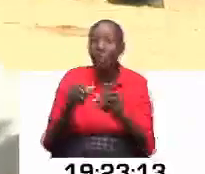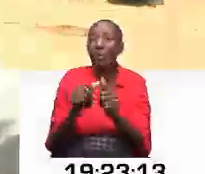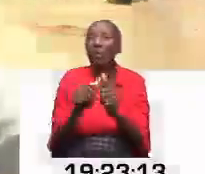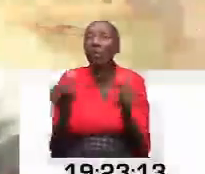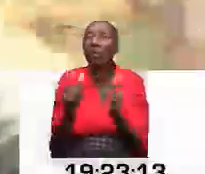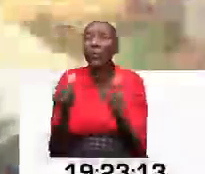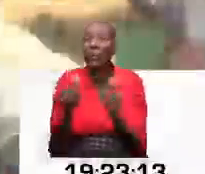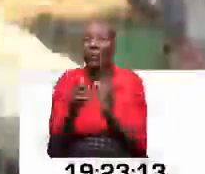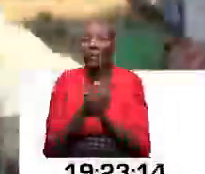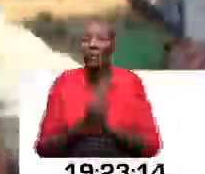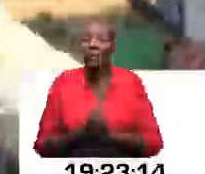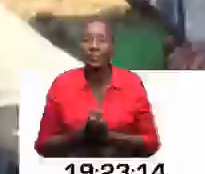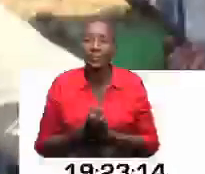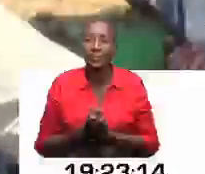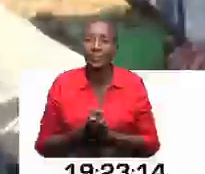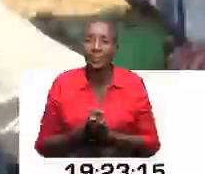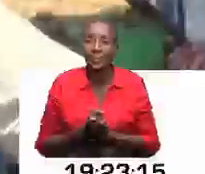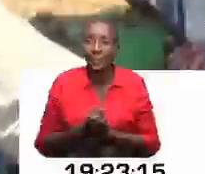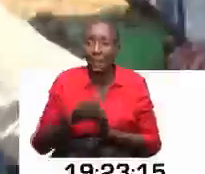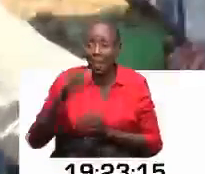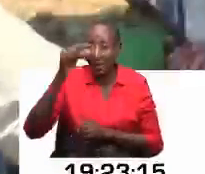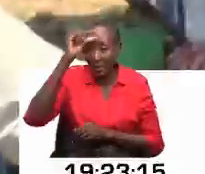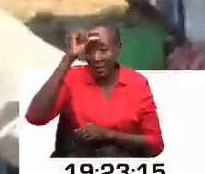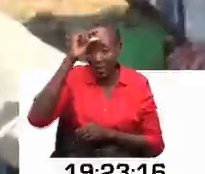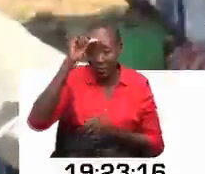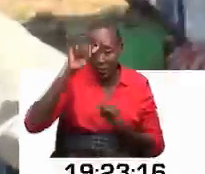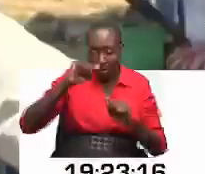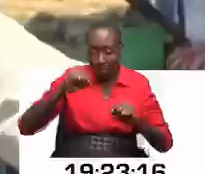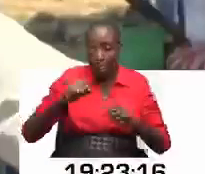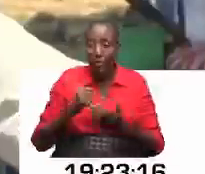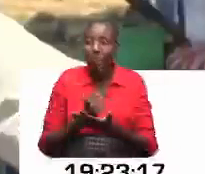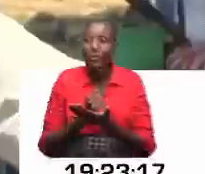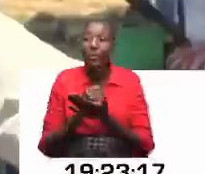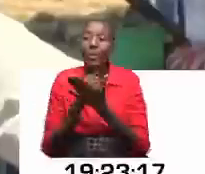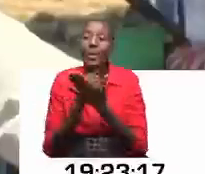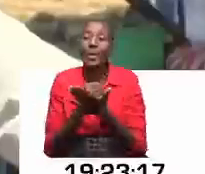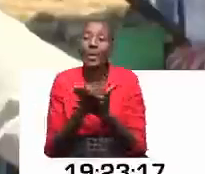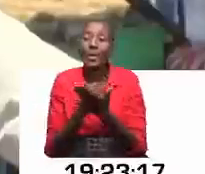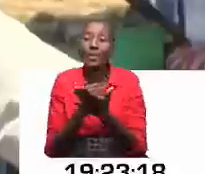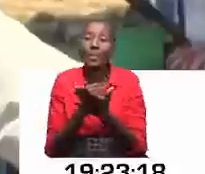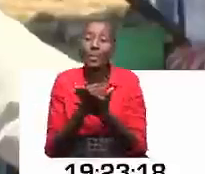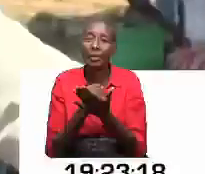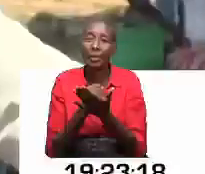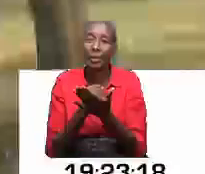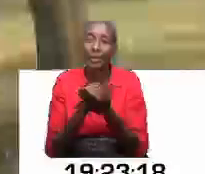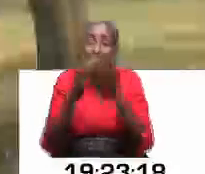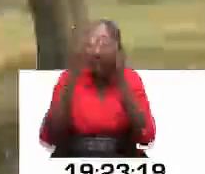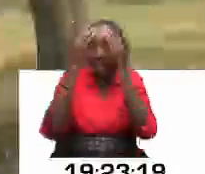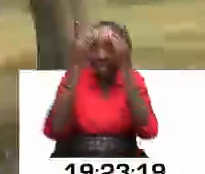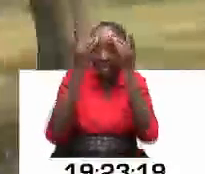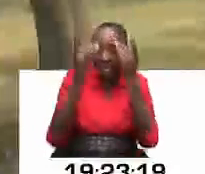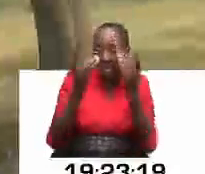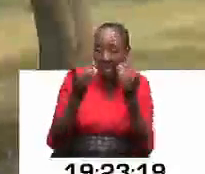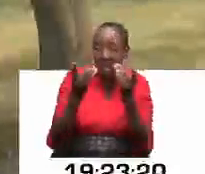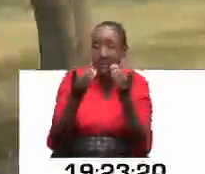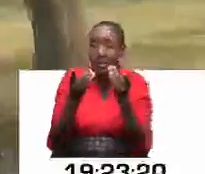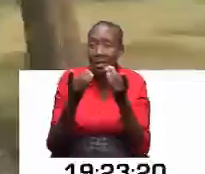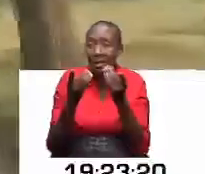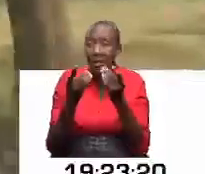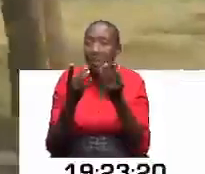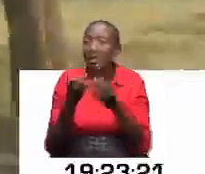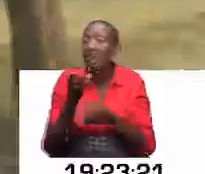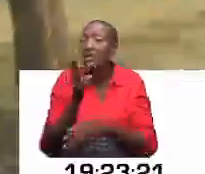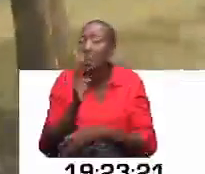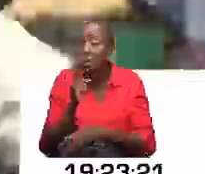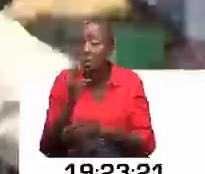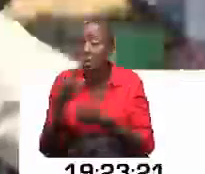maji. Government wanaweza kutusaidia ili waone vile hii maji inaweza enda